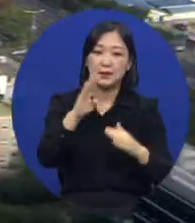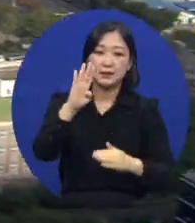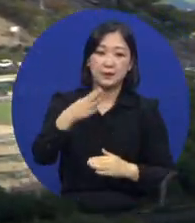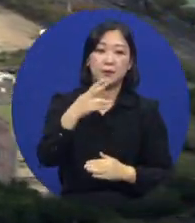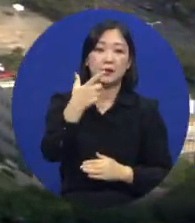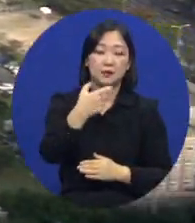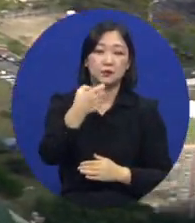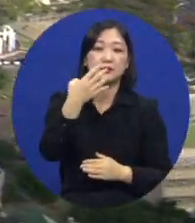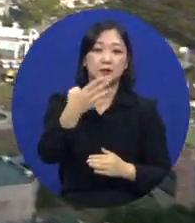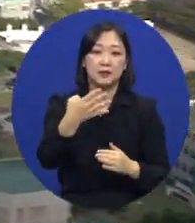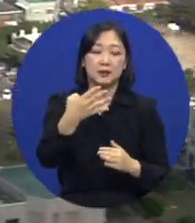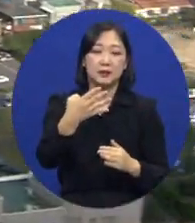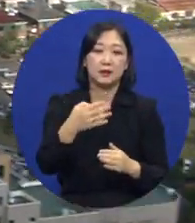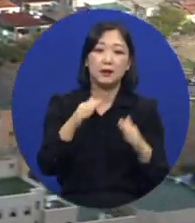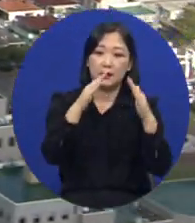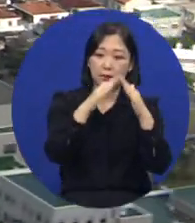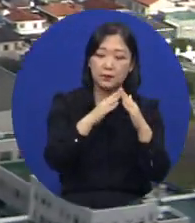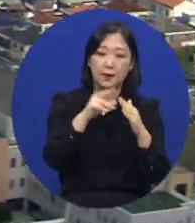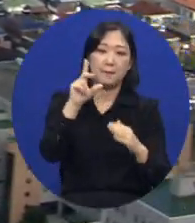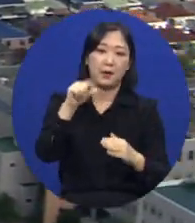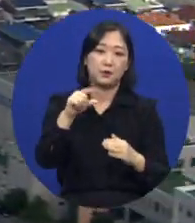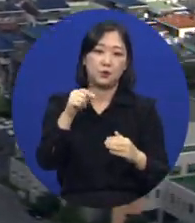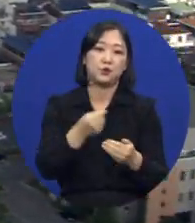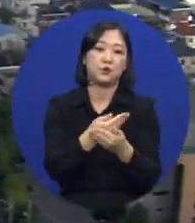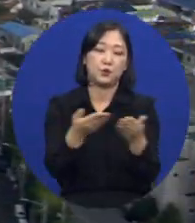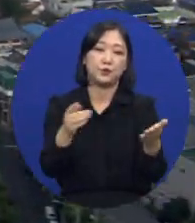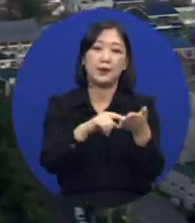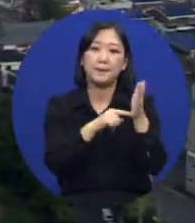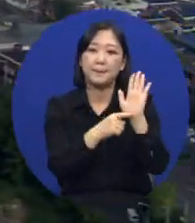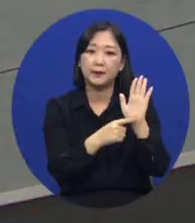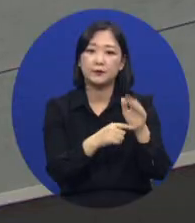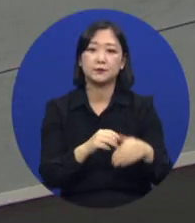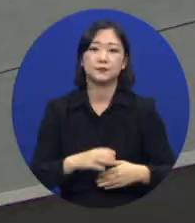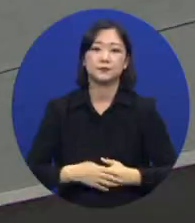364세대를 포함해 공공주택 만 호를 공급한다고